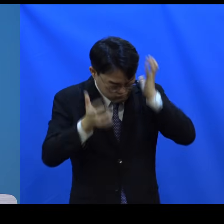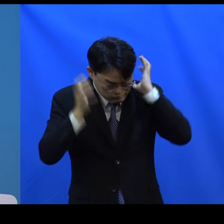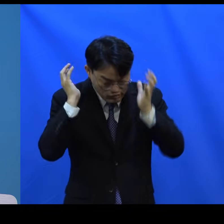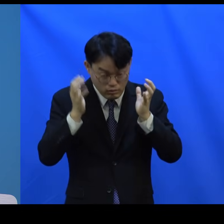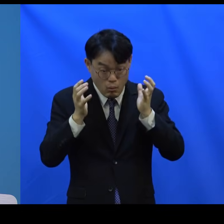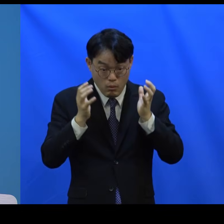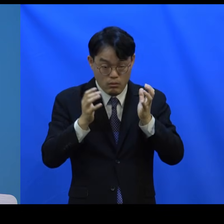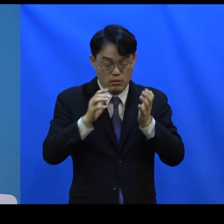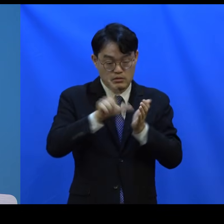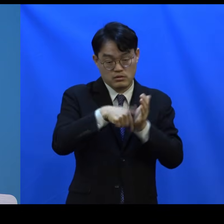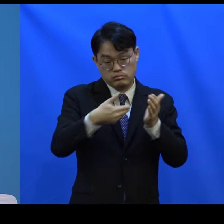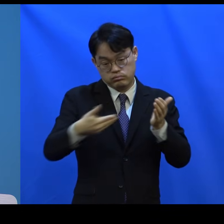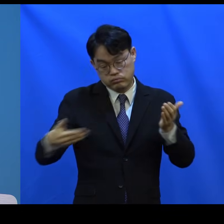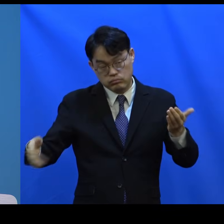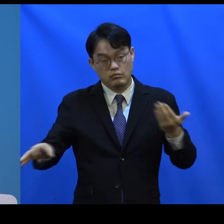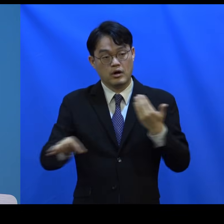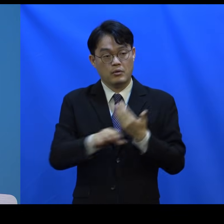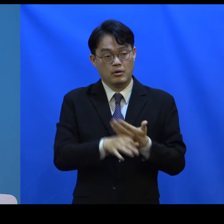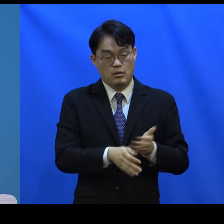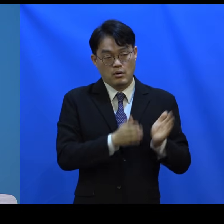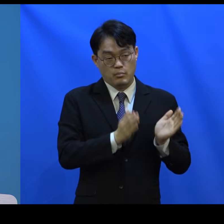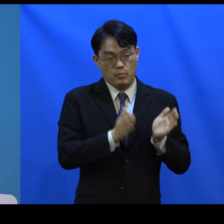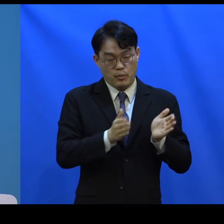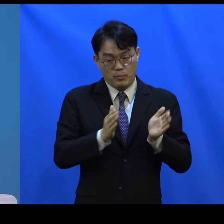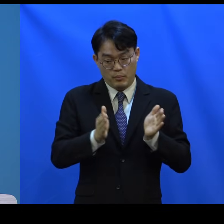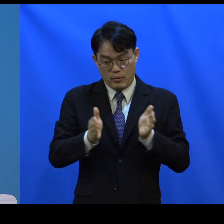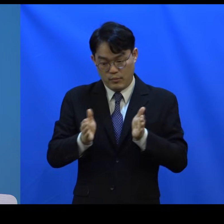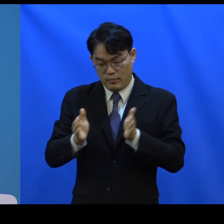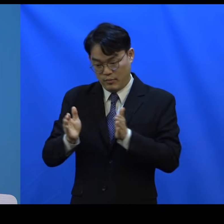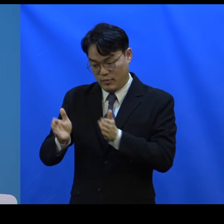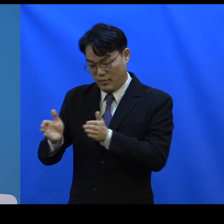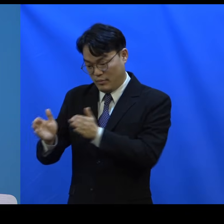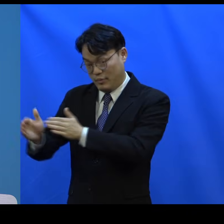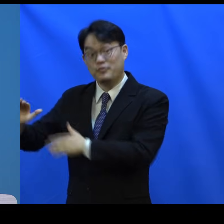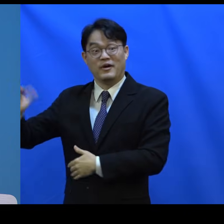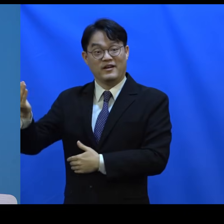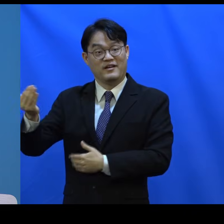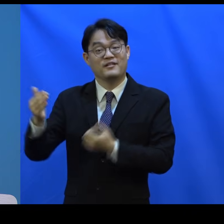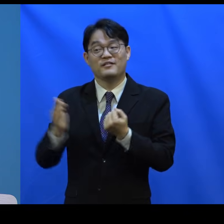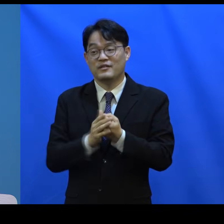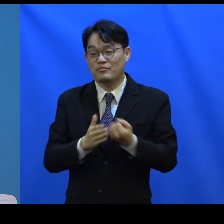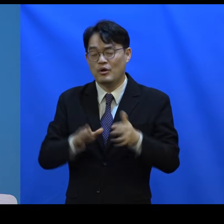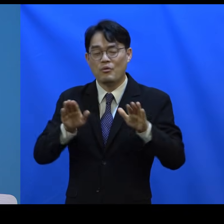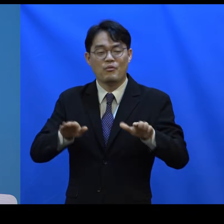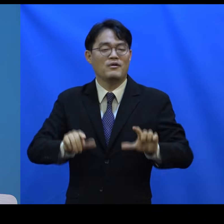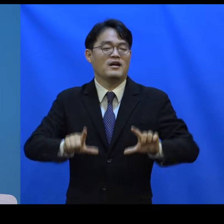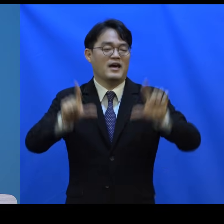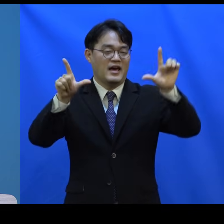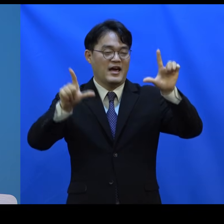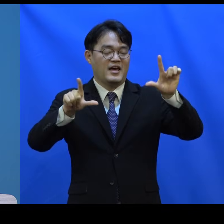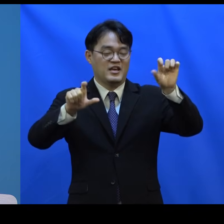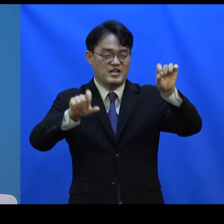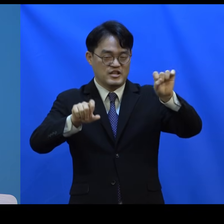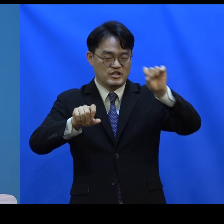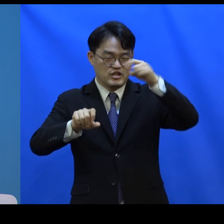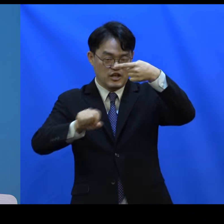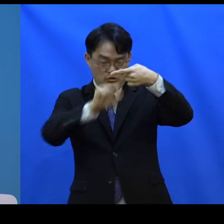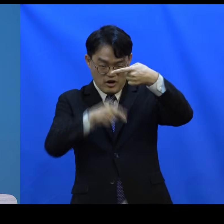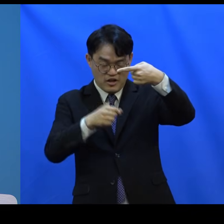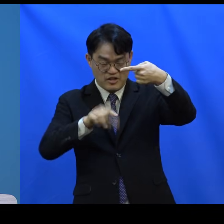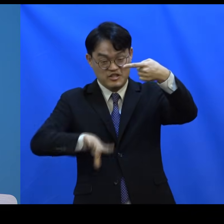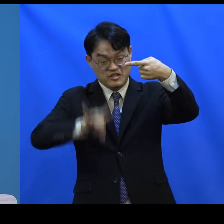오늘 말씀이 그런 은혜가 있게 될 줄로 믿습니다. 자, 예수님 당시에 서기관과